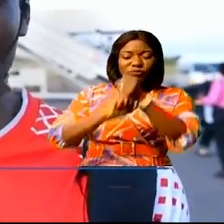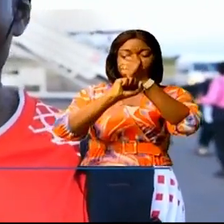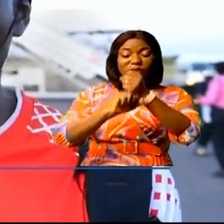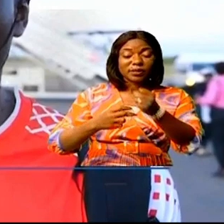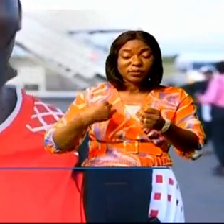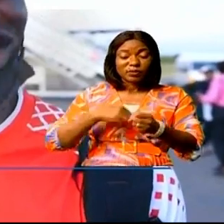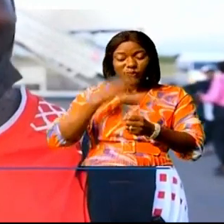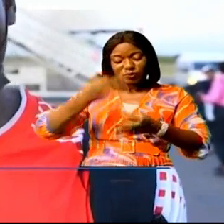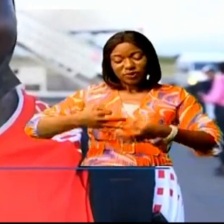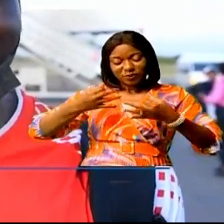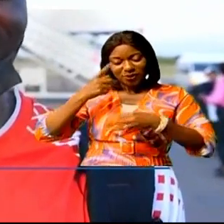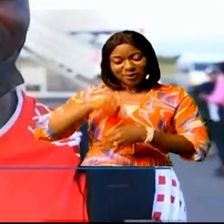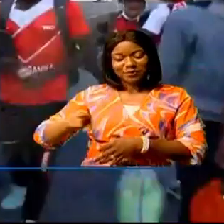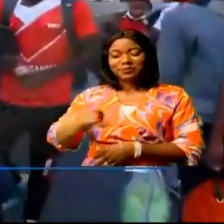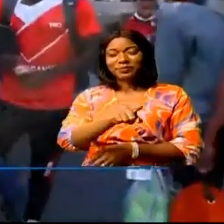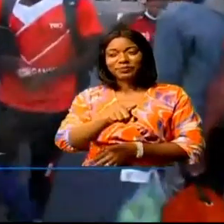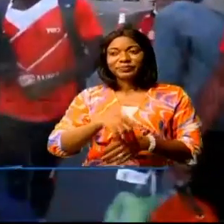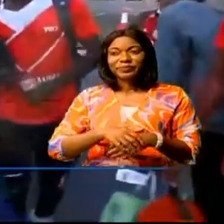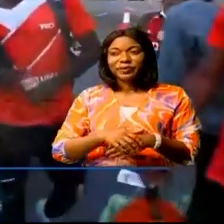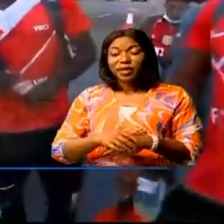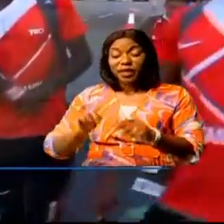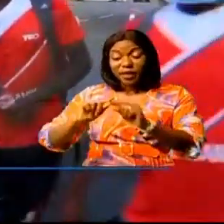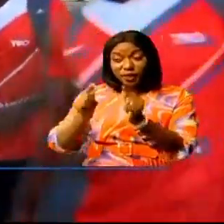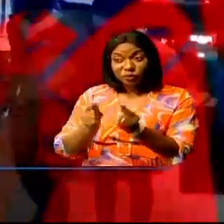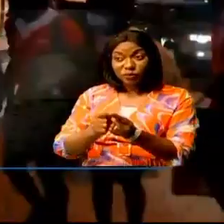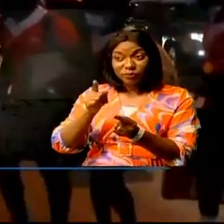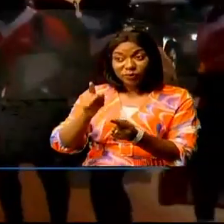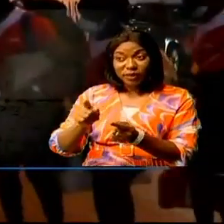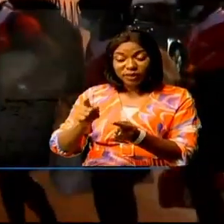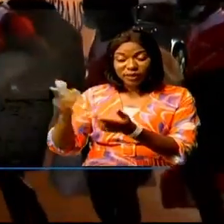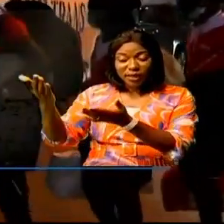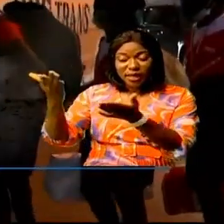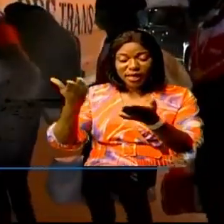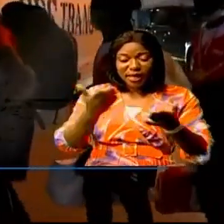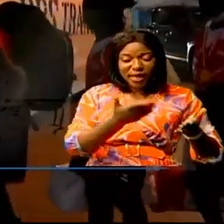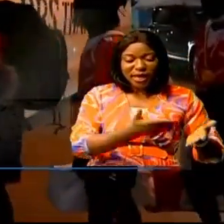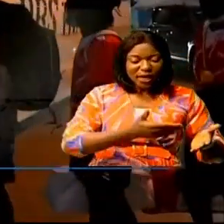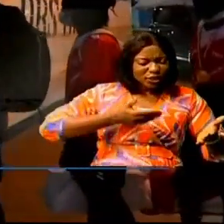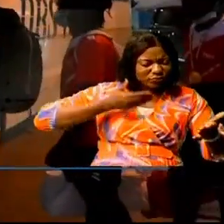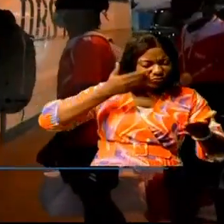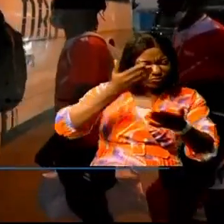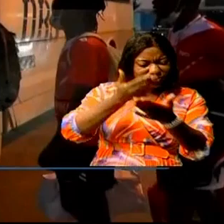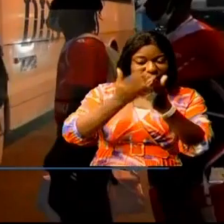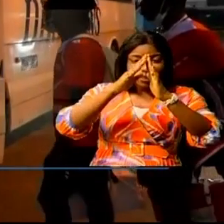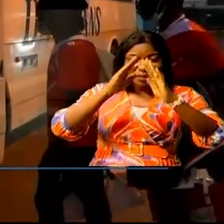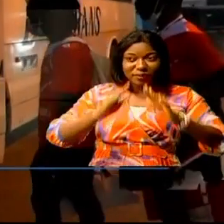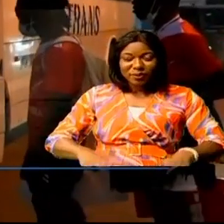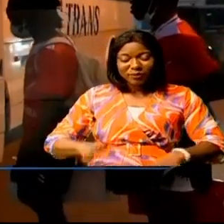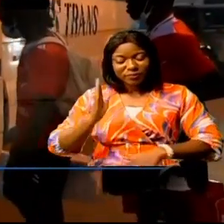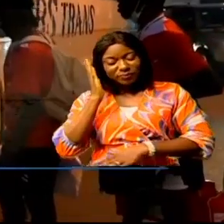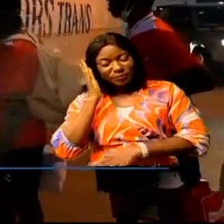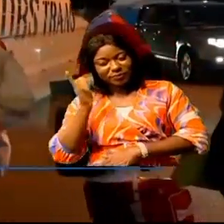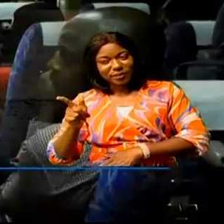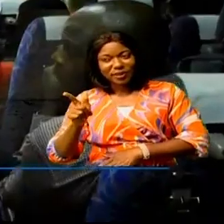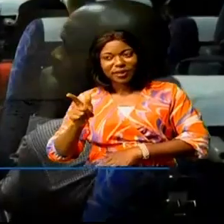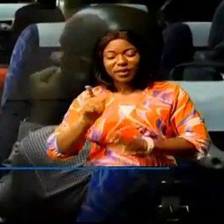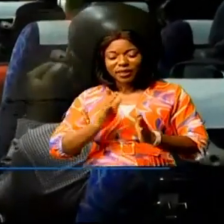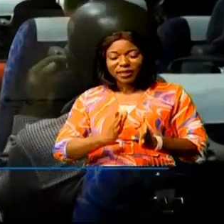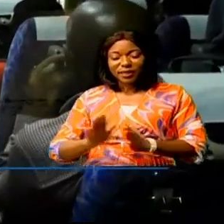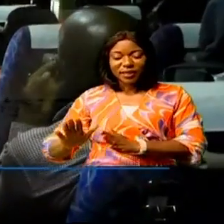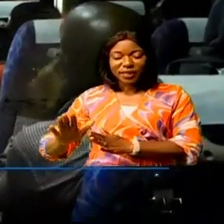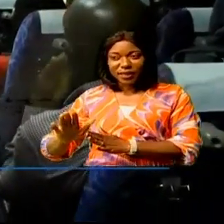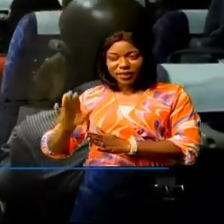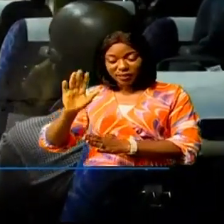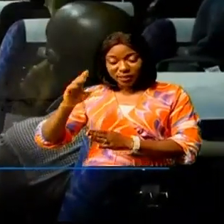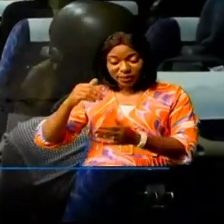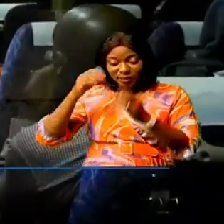leur plaisir. La délégation a été ramenée jusqu'à Sankigé, lieu d'hébergement, en attendant sa présence